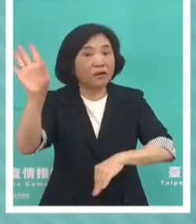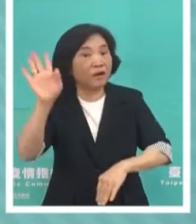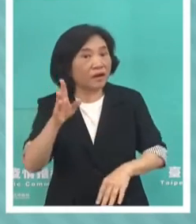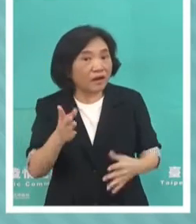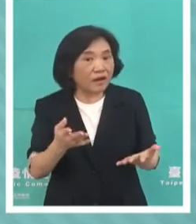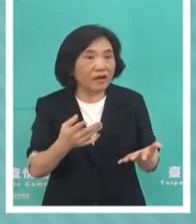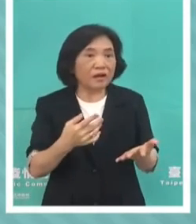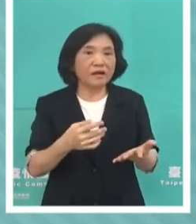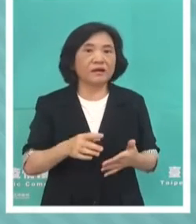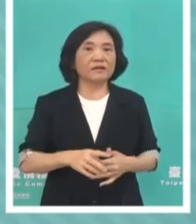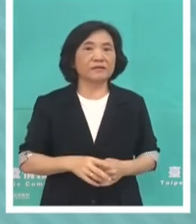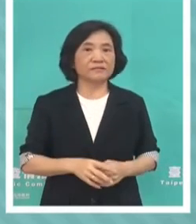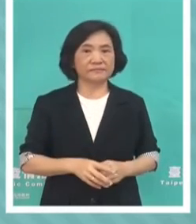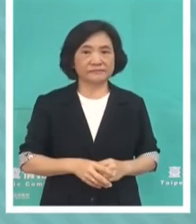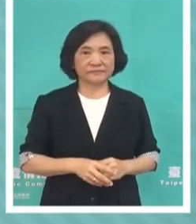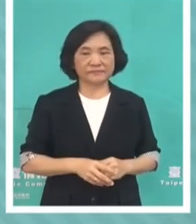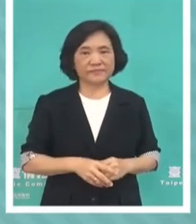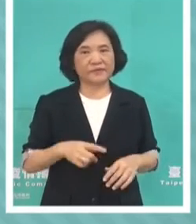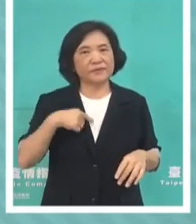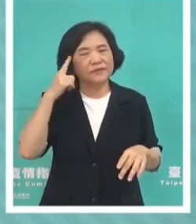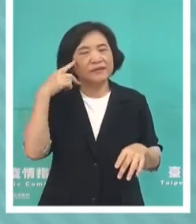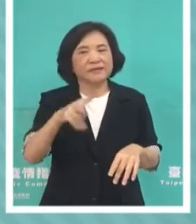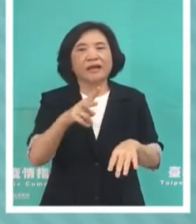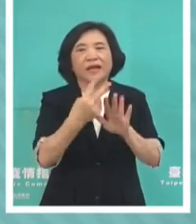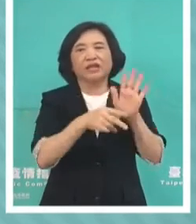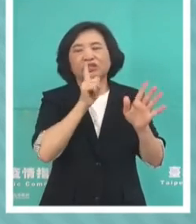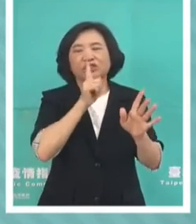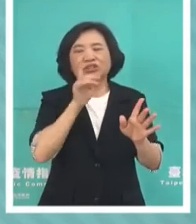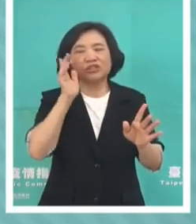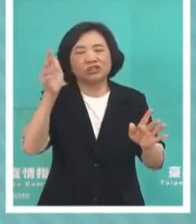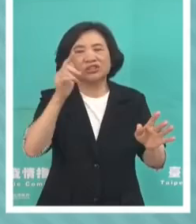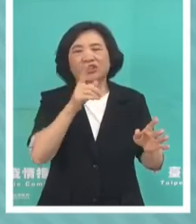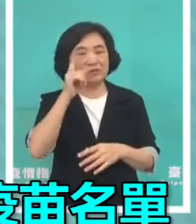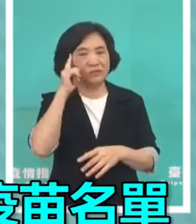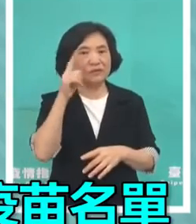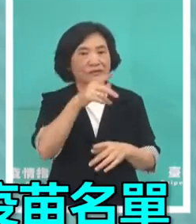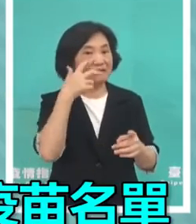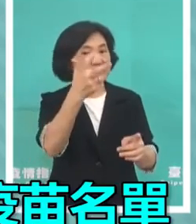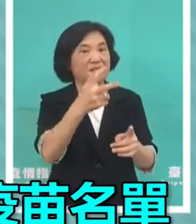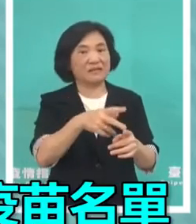吗？不想再讲太多了。